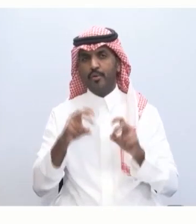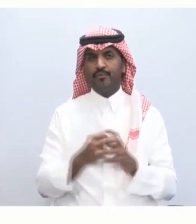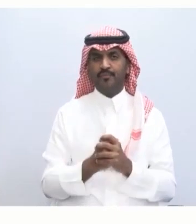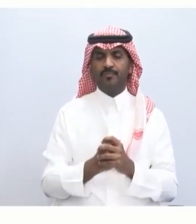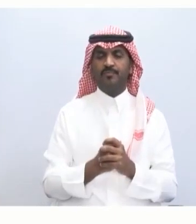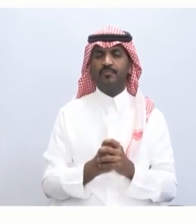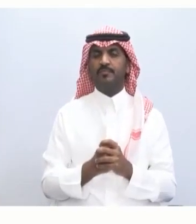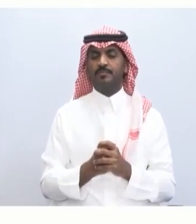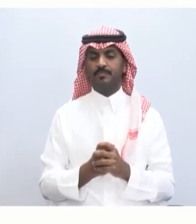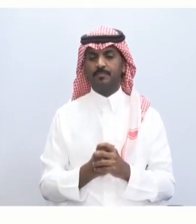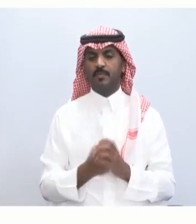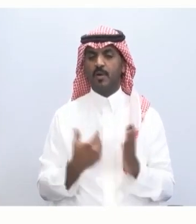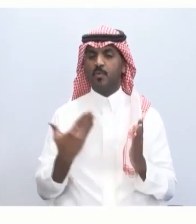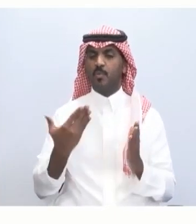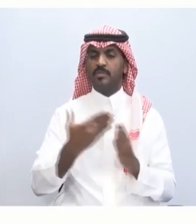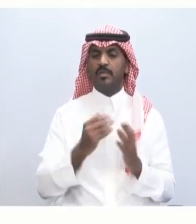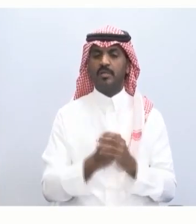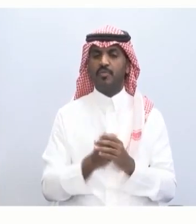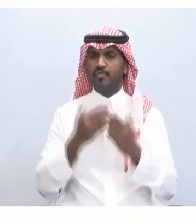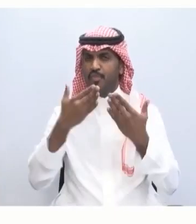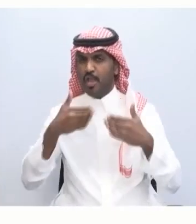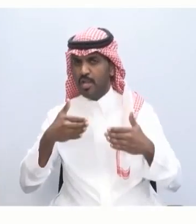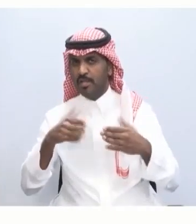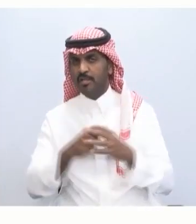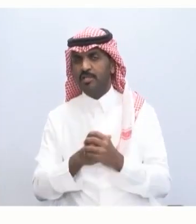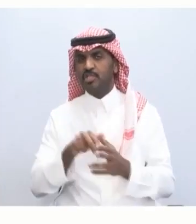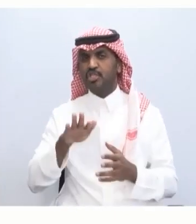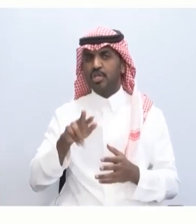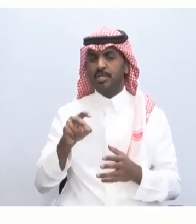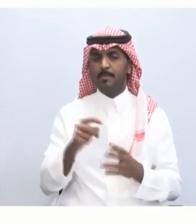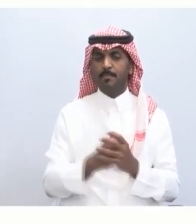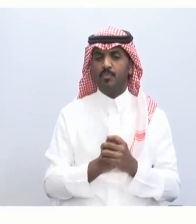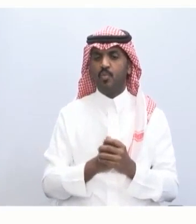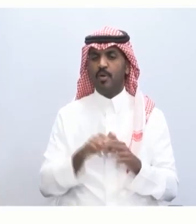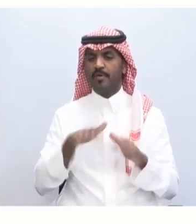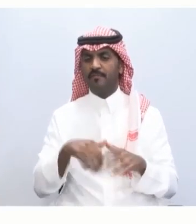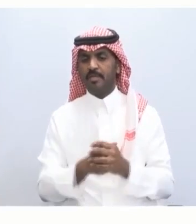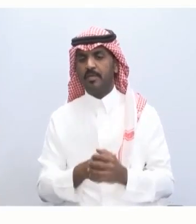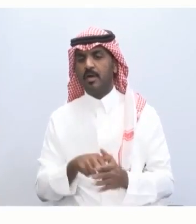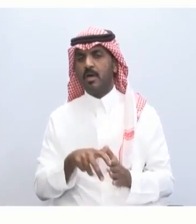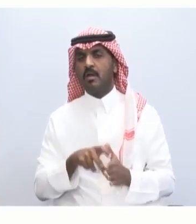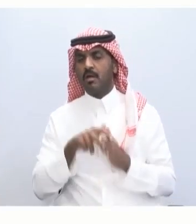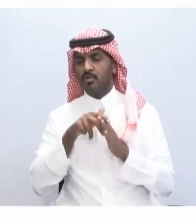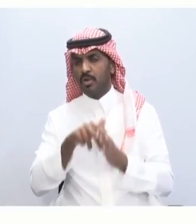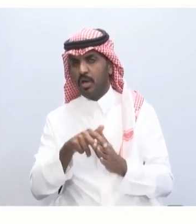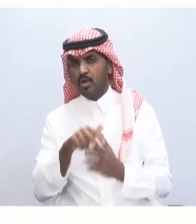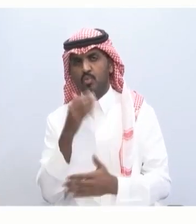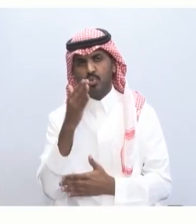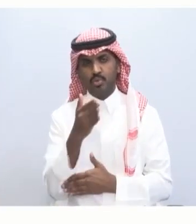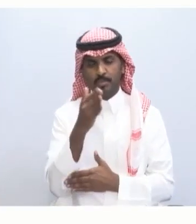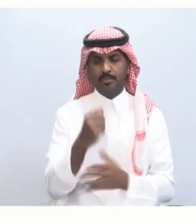النهار الى ان وصل الى ظلع شقيب الذي وضع فيه ركائبه اي جماله